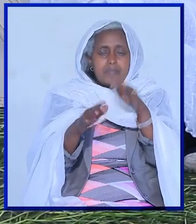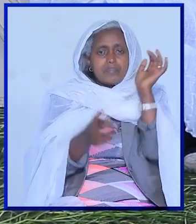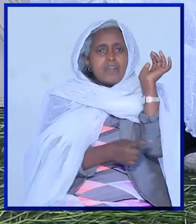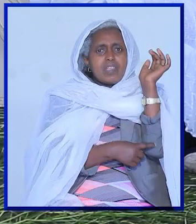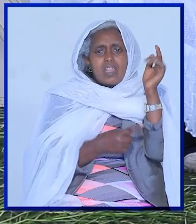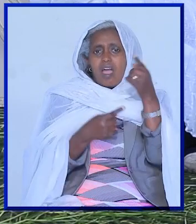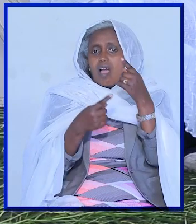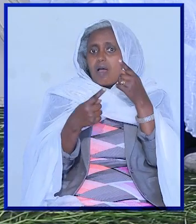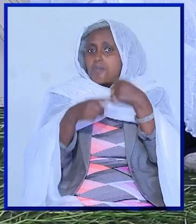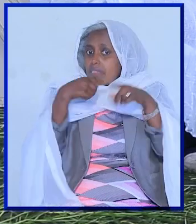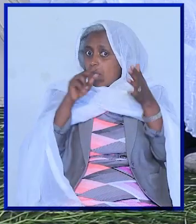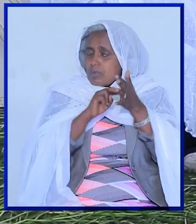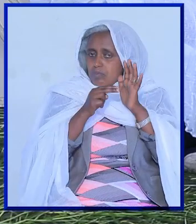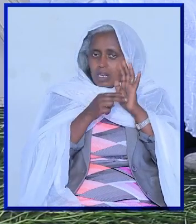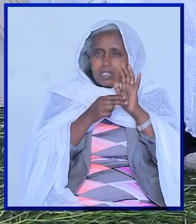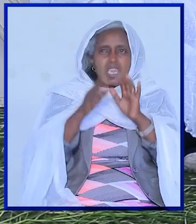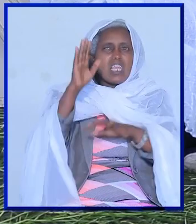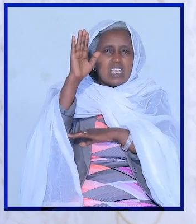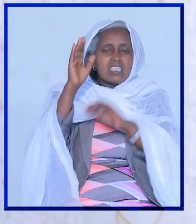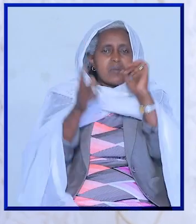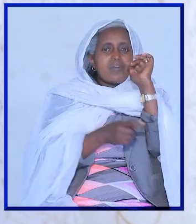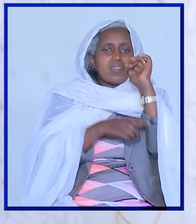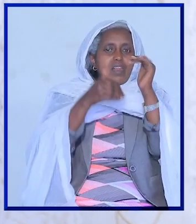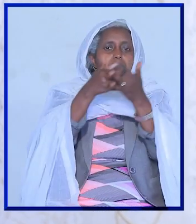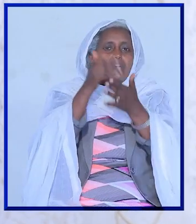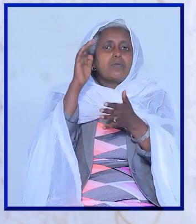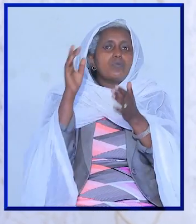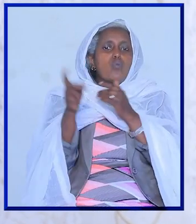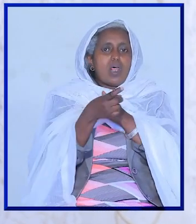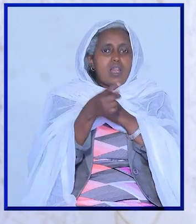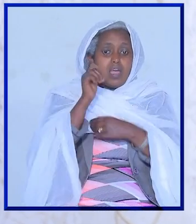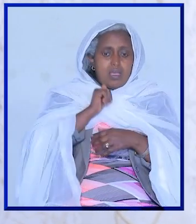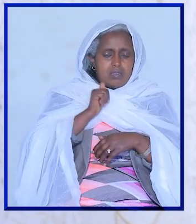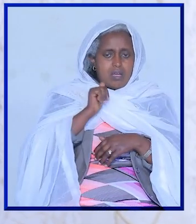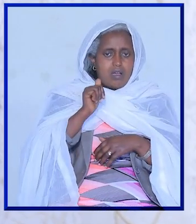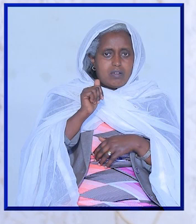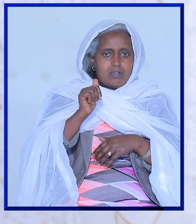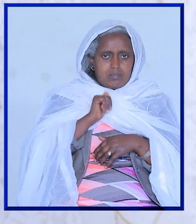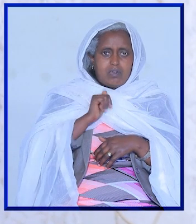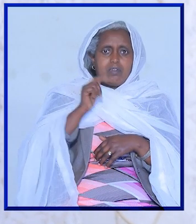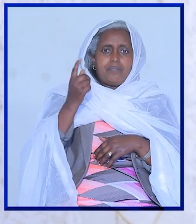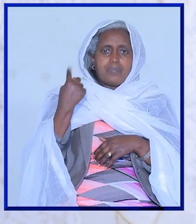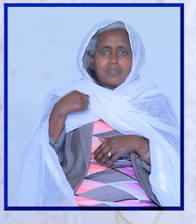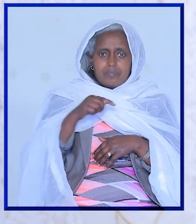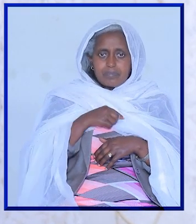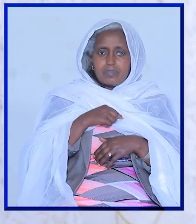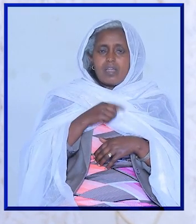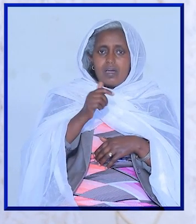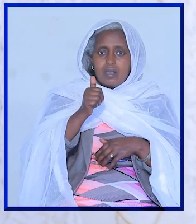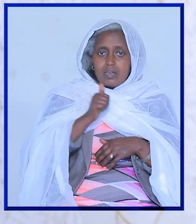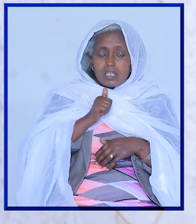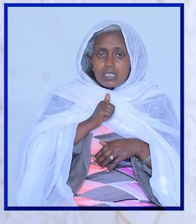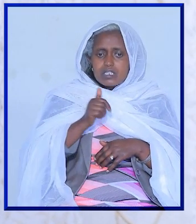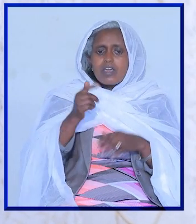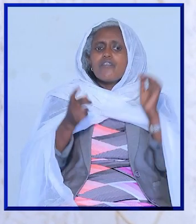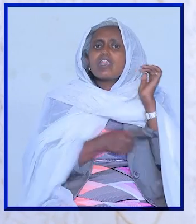ፈተና መጣብኝ ማለት ትንሽ እግዚአብሔርን መፈታተን ይሆናል። እኛ ራሳችን ፈተናውን የምናመጣው በገዛ ሀሳባችን ነው